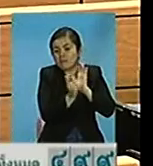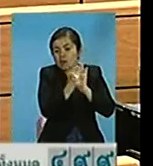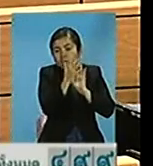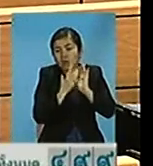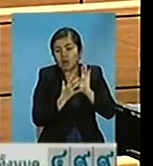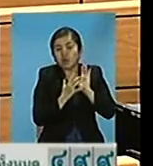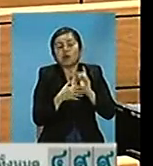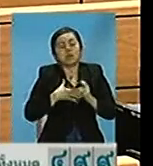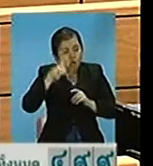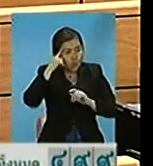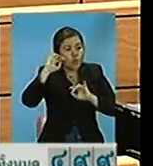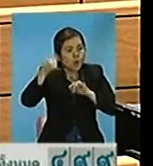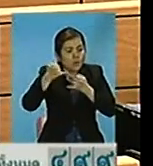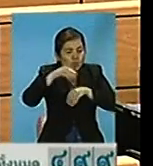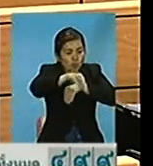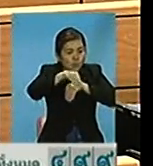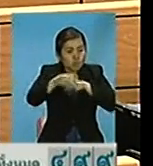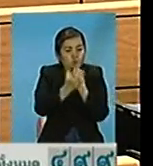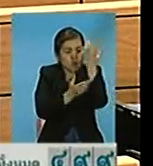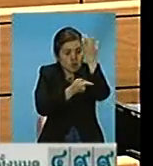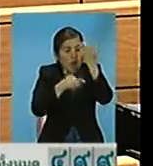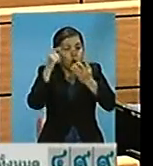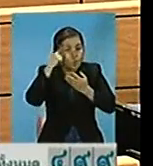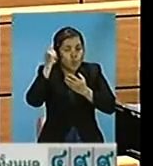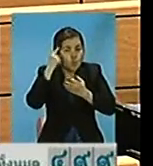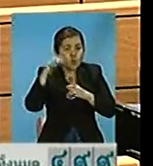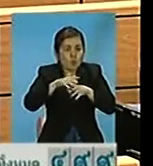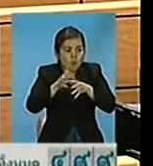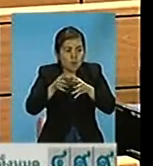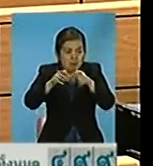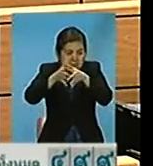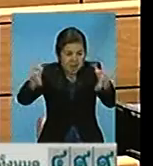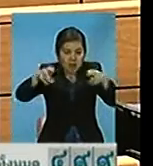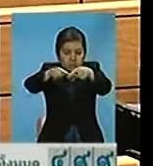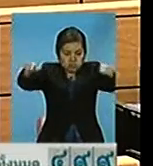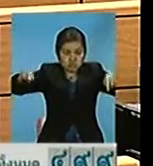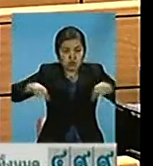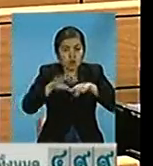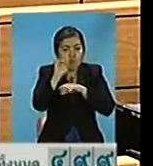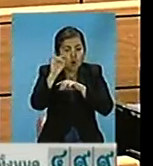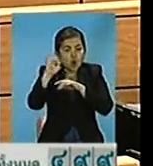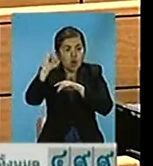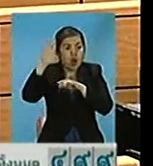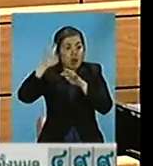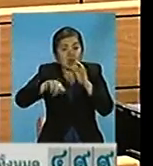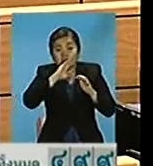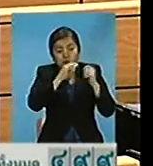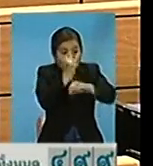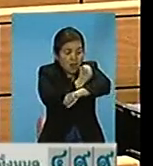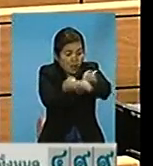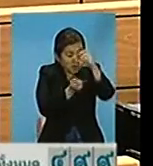ผมรู้ว่าท่านเป็นเจ้าของสวนกันทั้งนั้นคนละหลายร้อยไร่วันนี้จะเกิดลองแรงงานไม่ตัดยางให้ไม่กรีดยาง